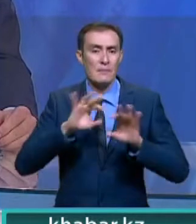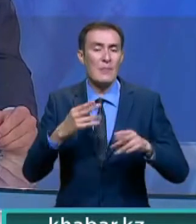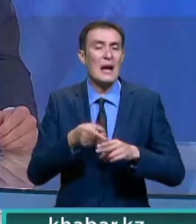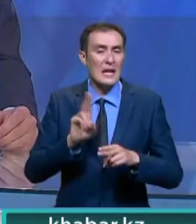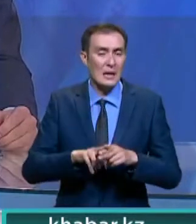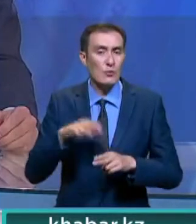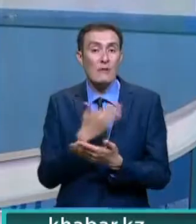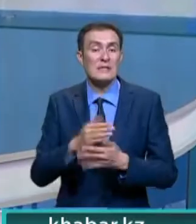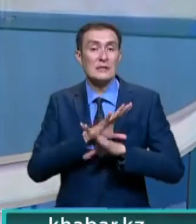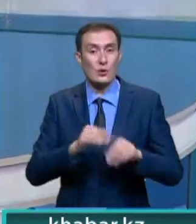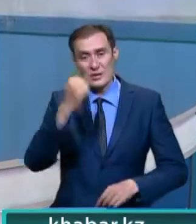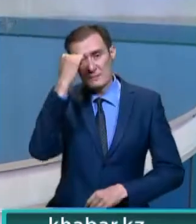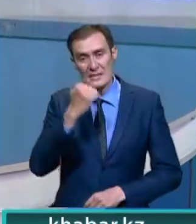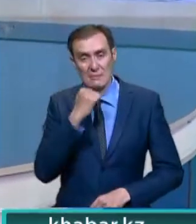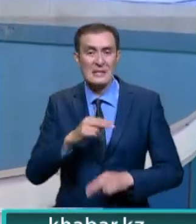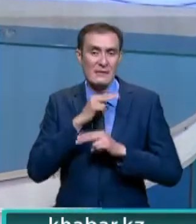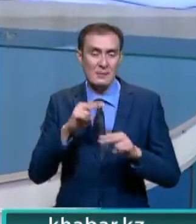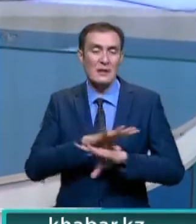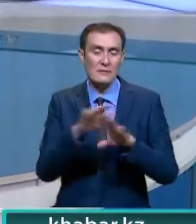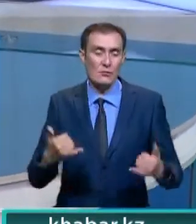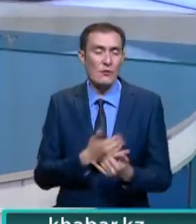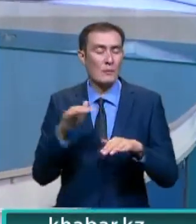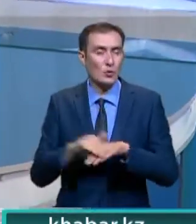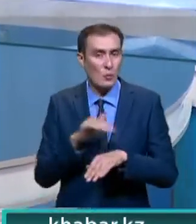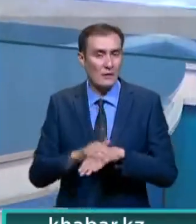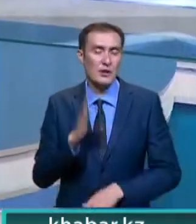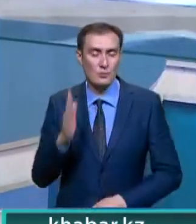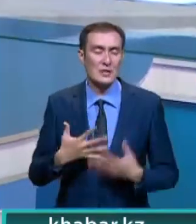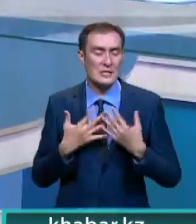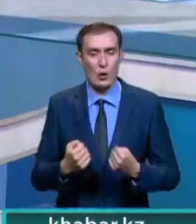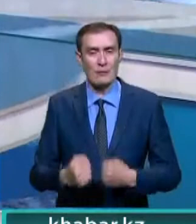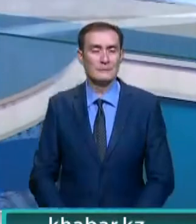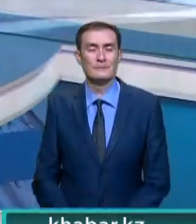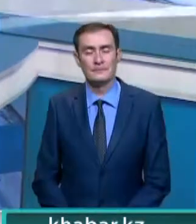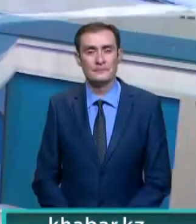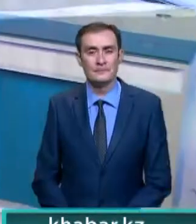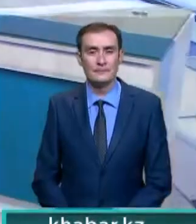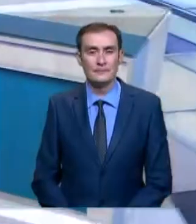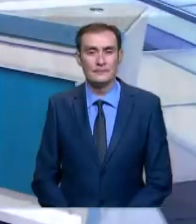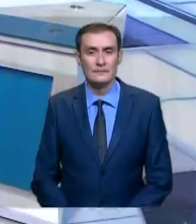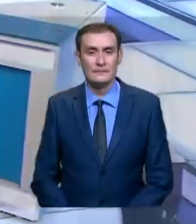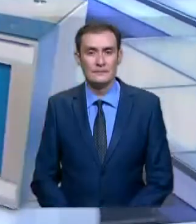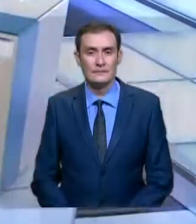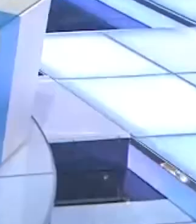Поэтому не пропустите. Всего вам доброго и до самой скорой встречи в эфире. До свидания.